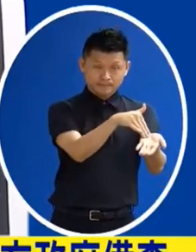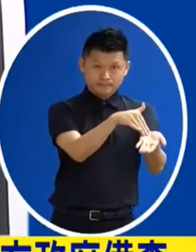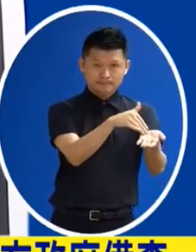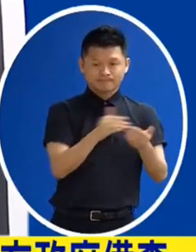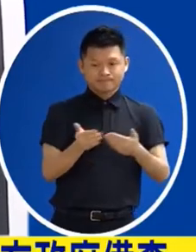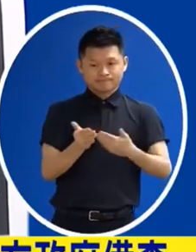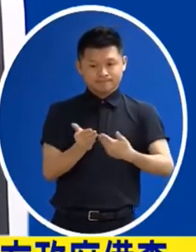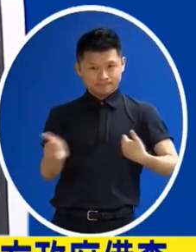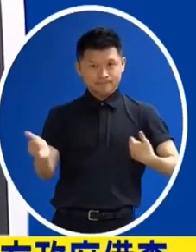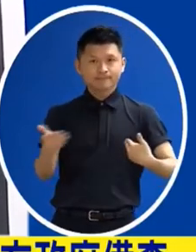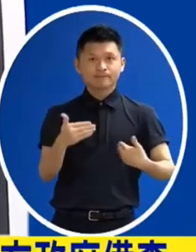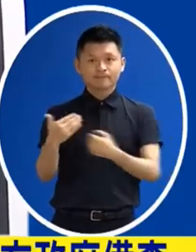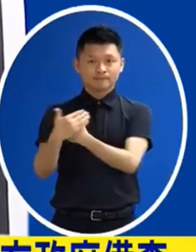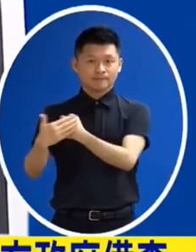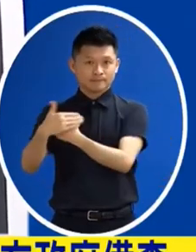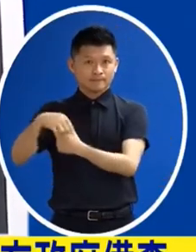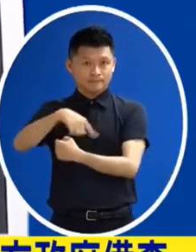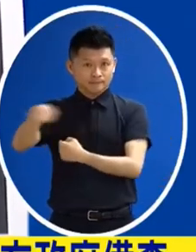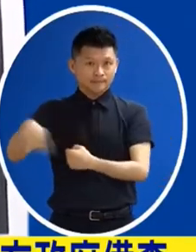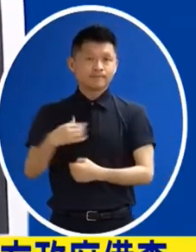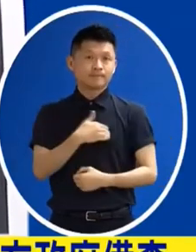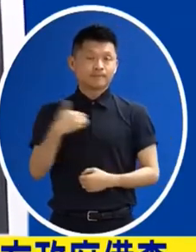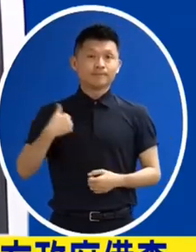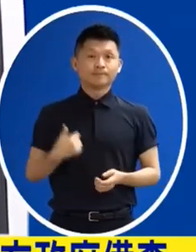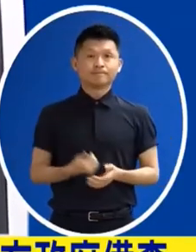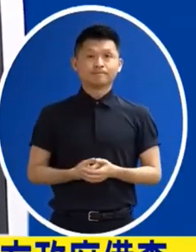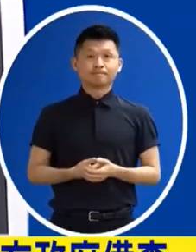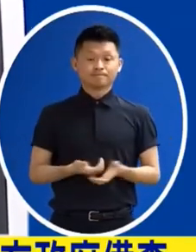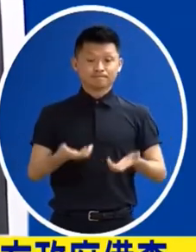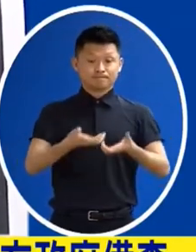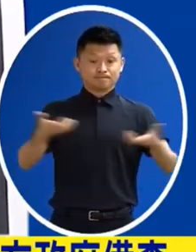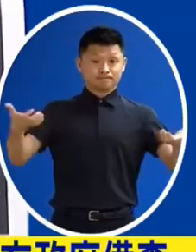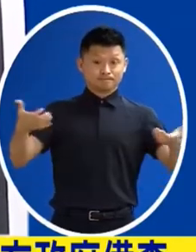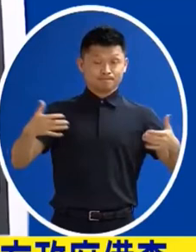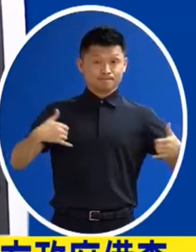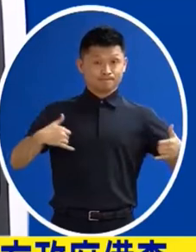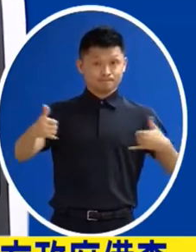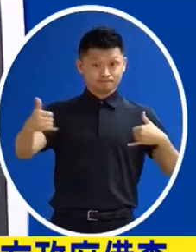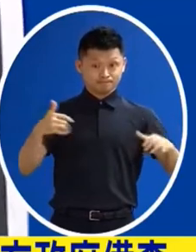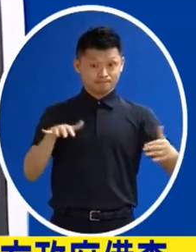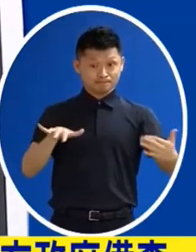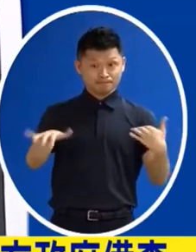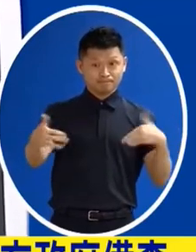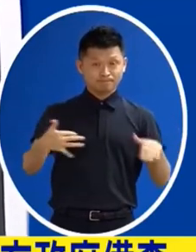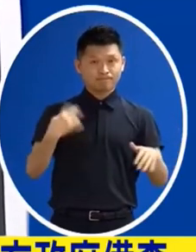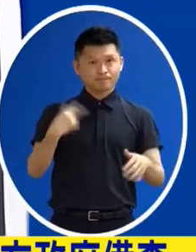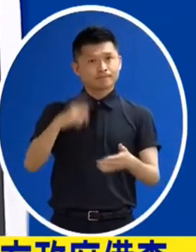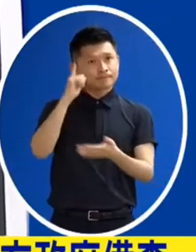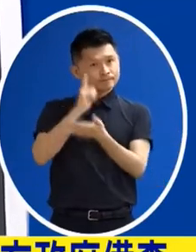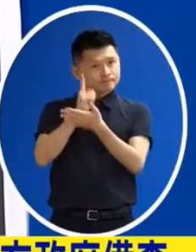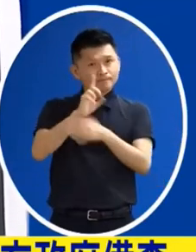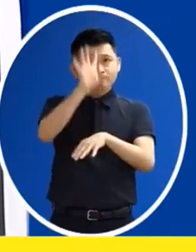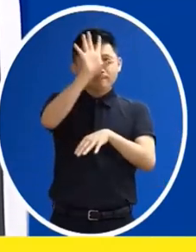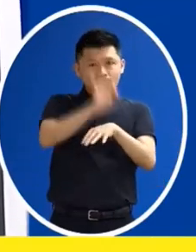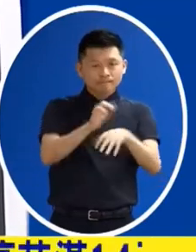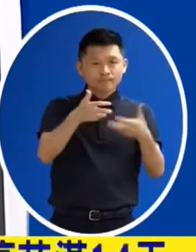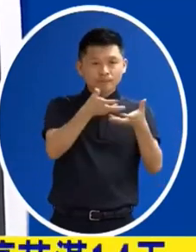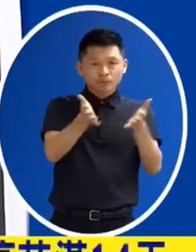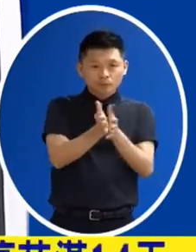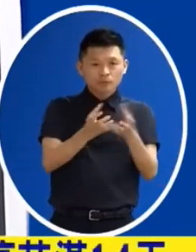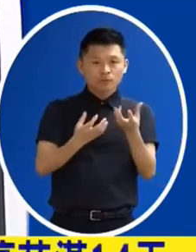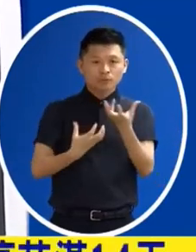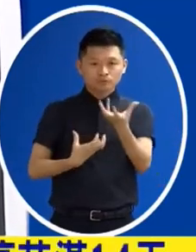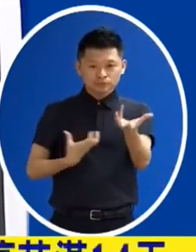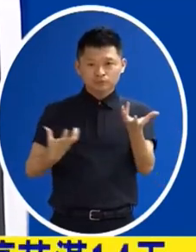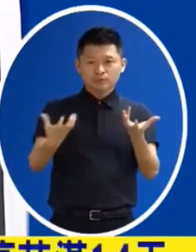做的一个隔离空间。那必须建立分舱分流跟整个的每天的课程用分组来进行活动。